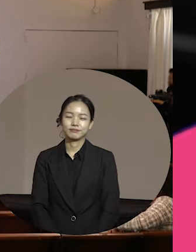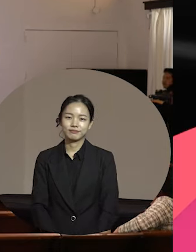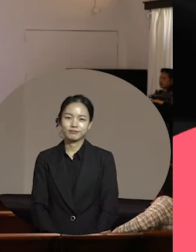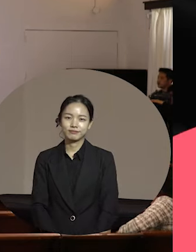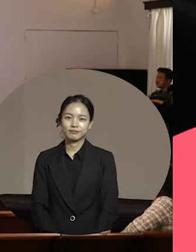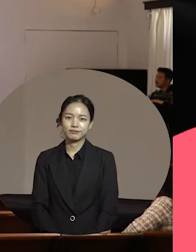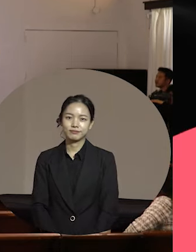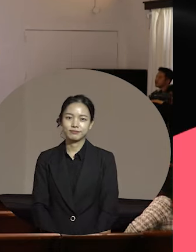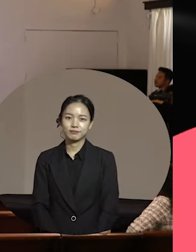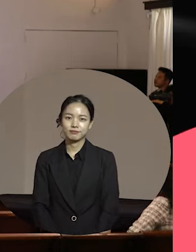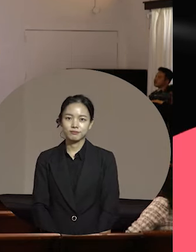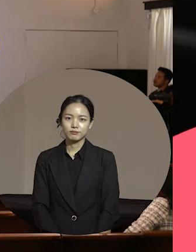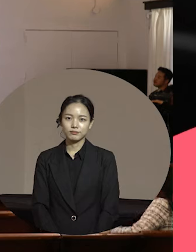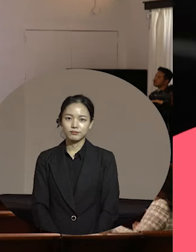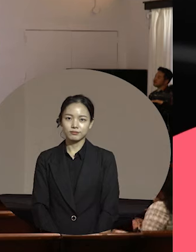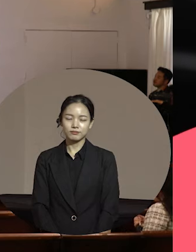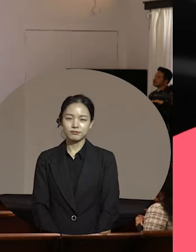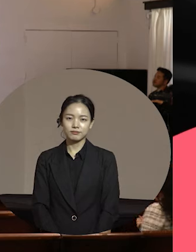네.